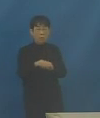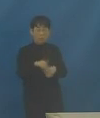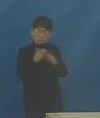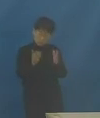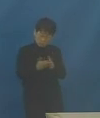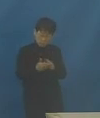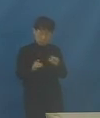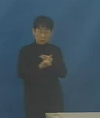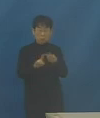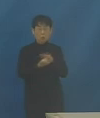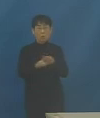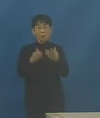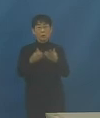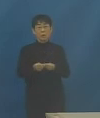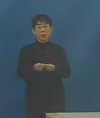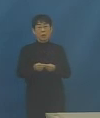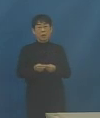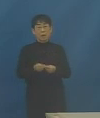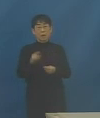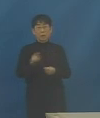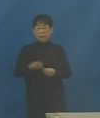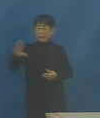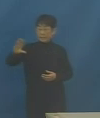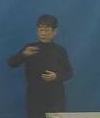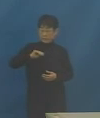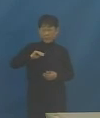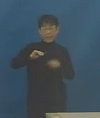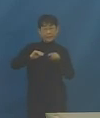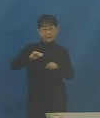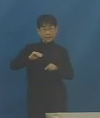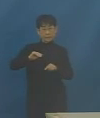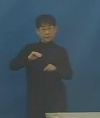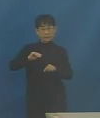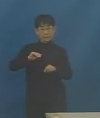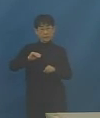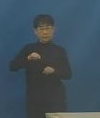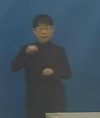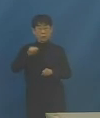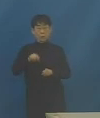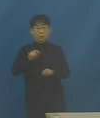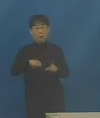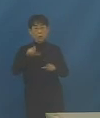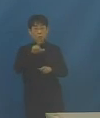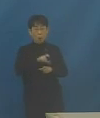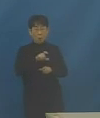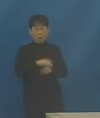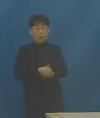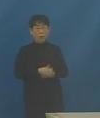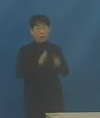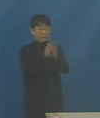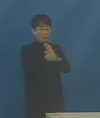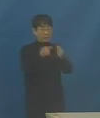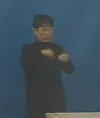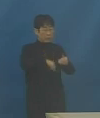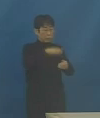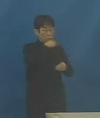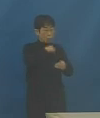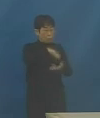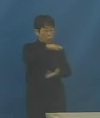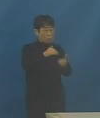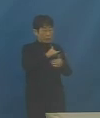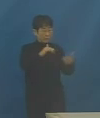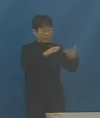ないかと思いますのでこの規制というような言葉よりもですねやはりこの県内での高齢者施設だと